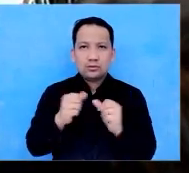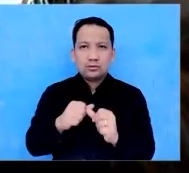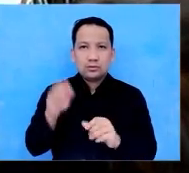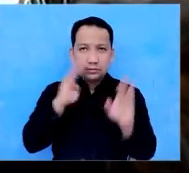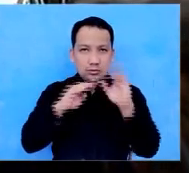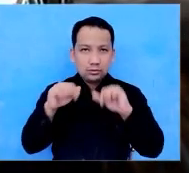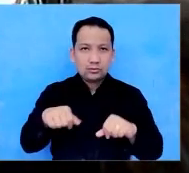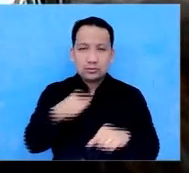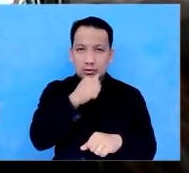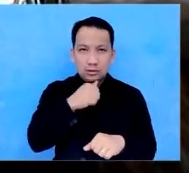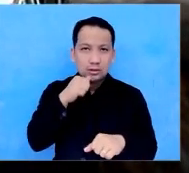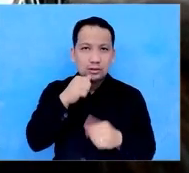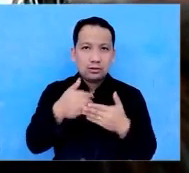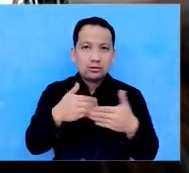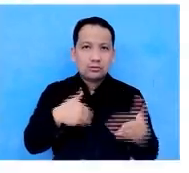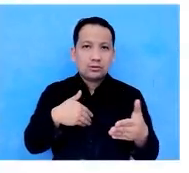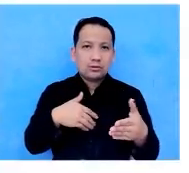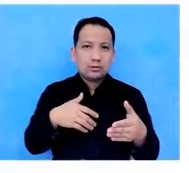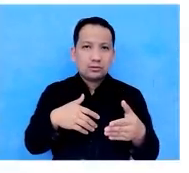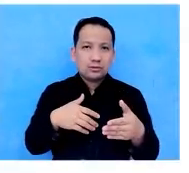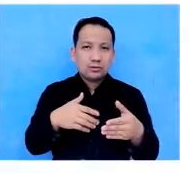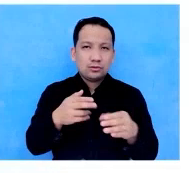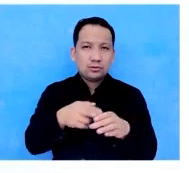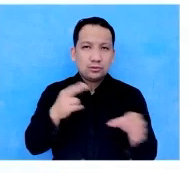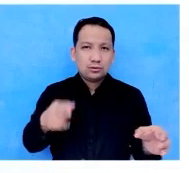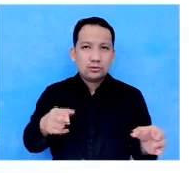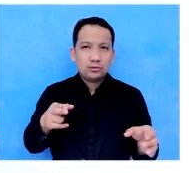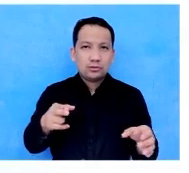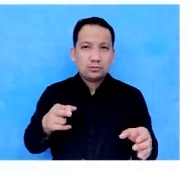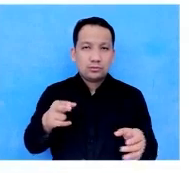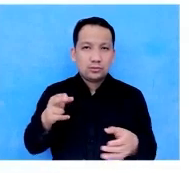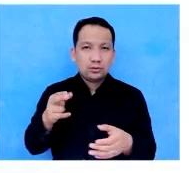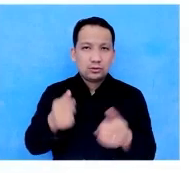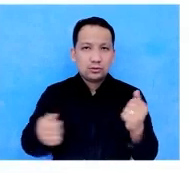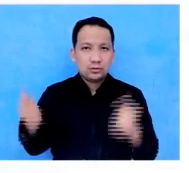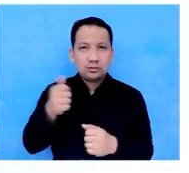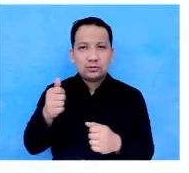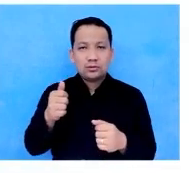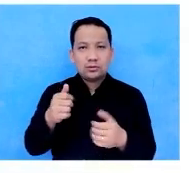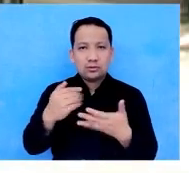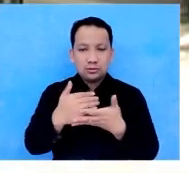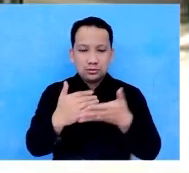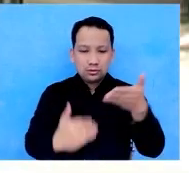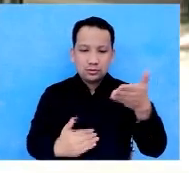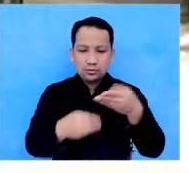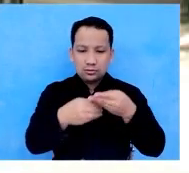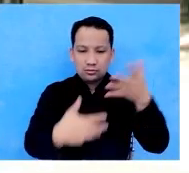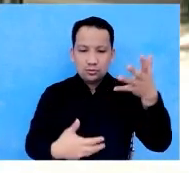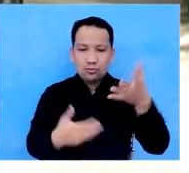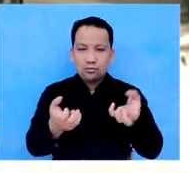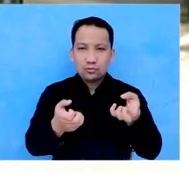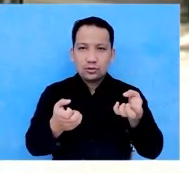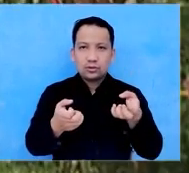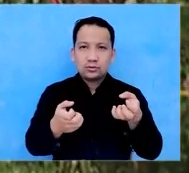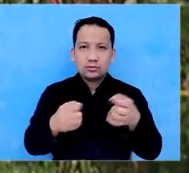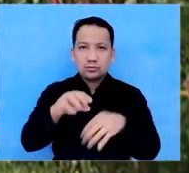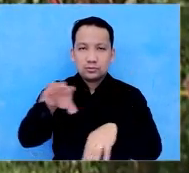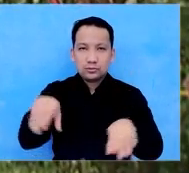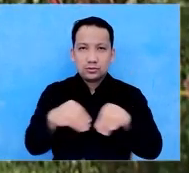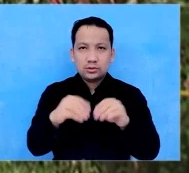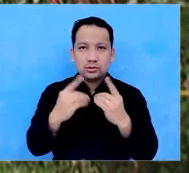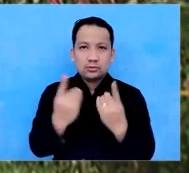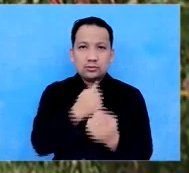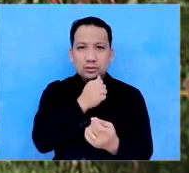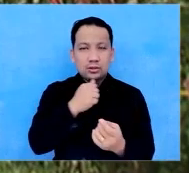sa agrikultura bago umalis bilang kalihim. May bucket list din aniya siya na mga gusto niyang makamit para sa sektor.